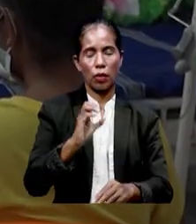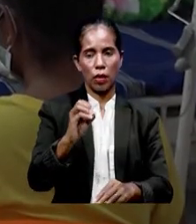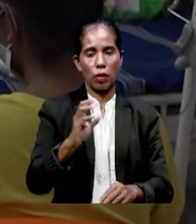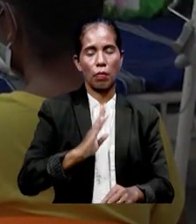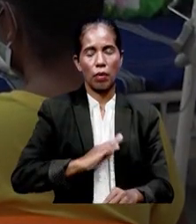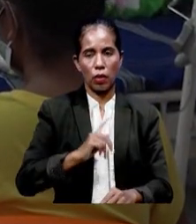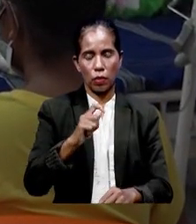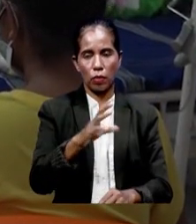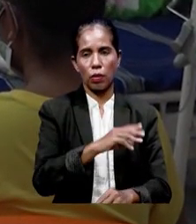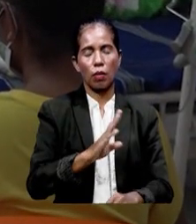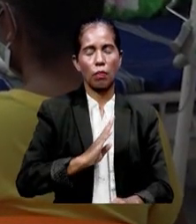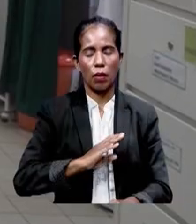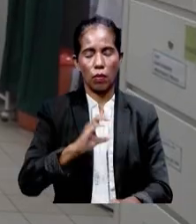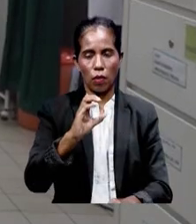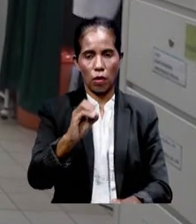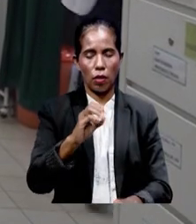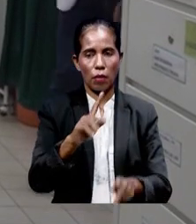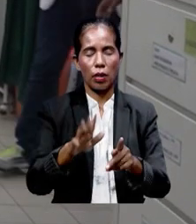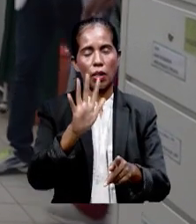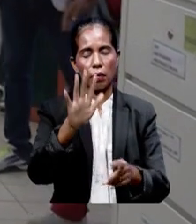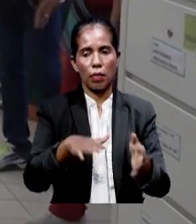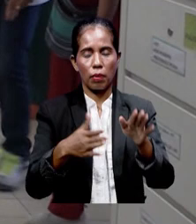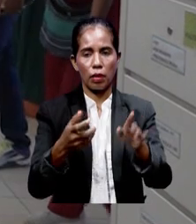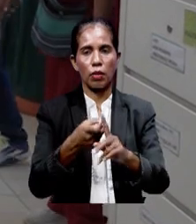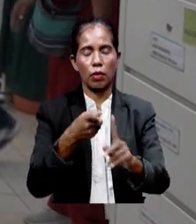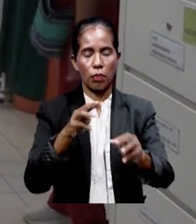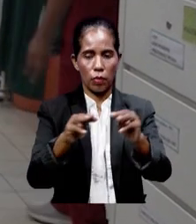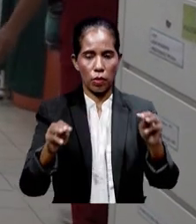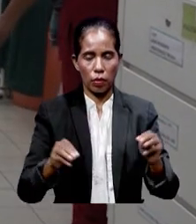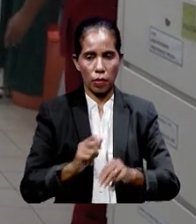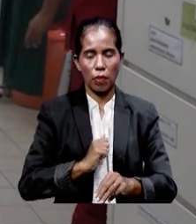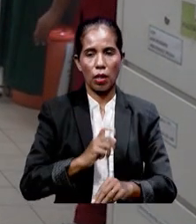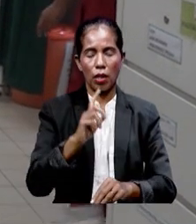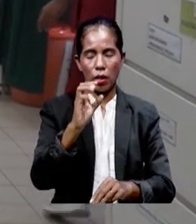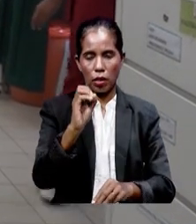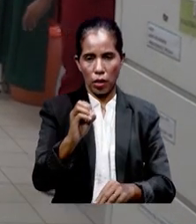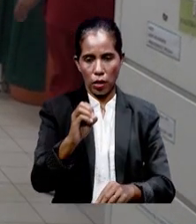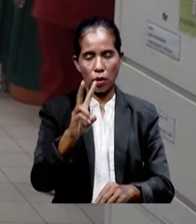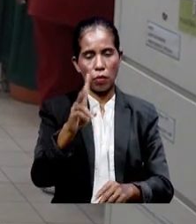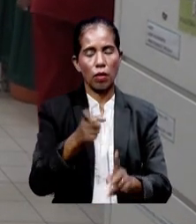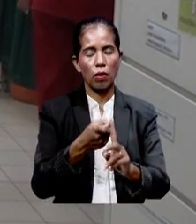Manatutu no Baucau, no emanain lima nebe mate rua husi município Ainaru, rua husi